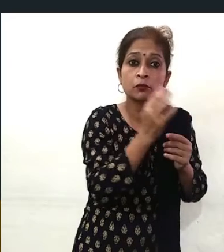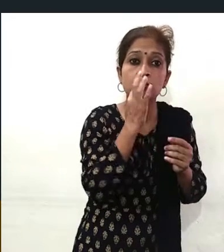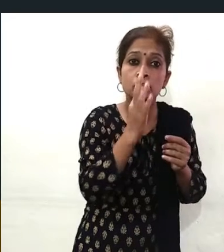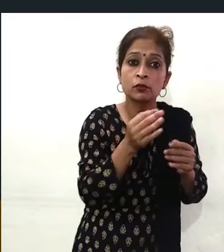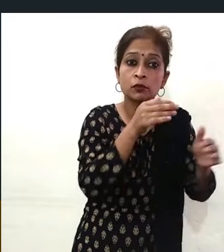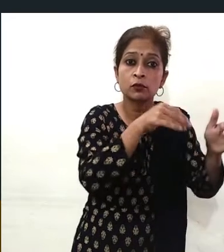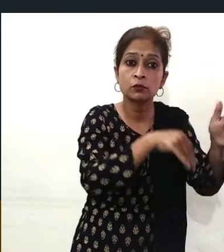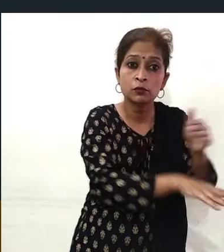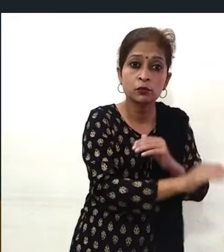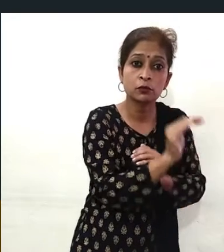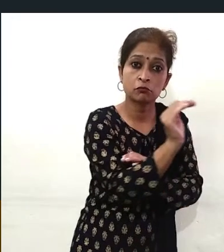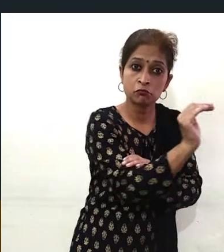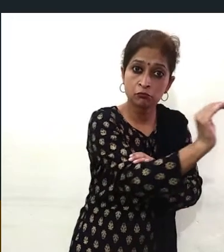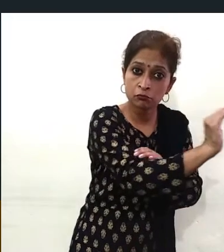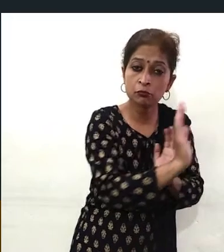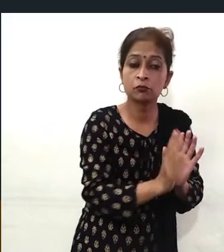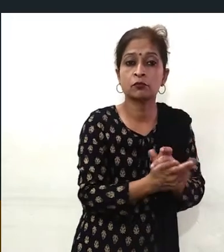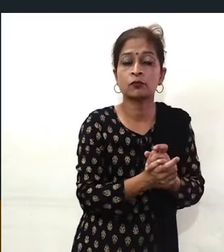नीचे रहना चाहिए, ऊपर